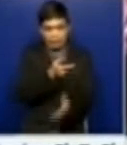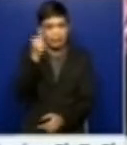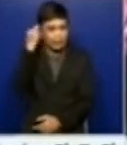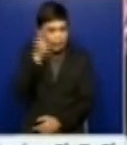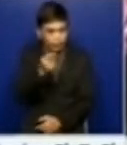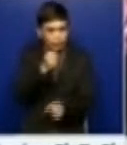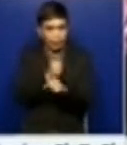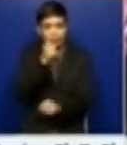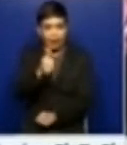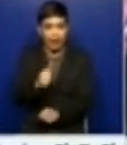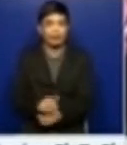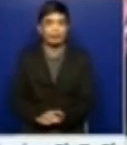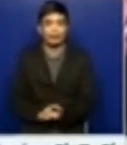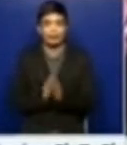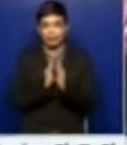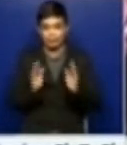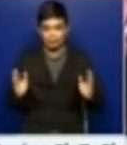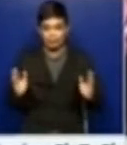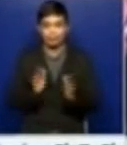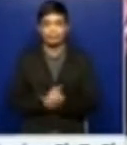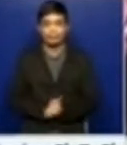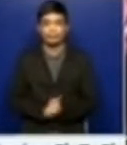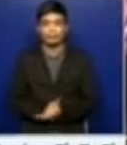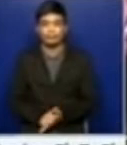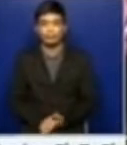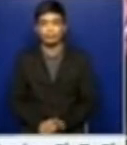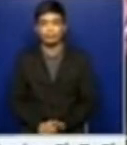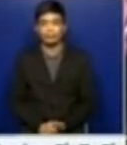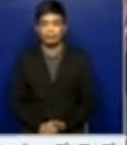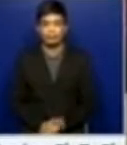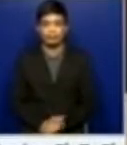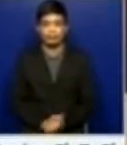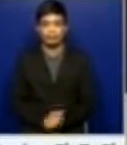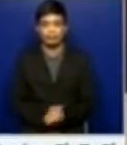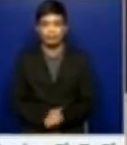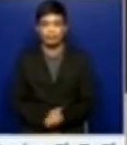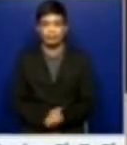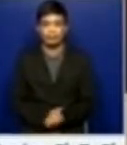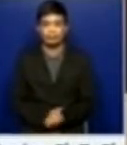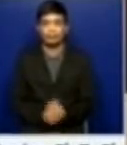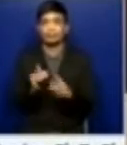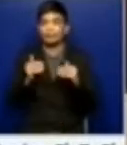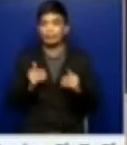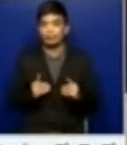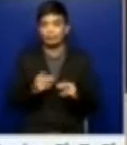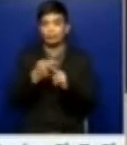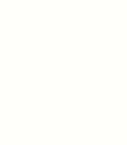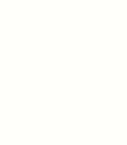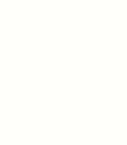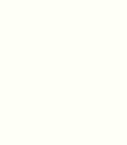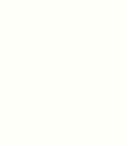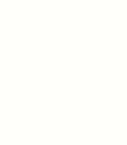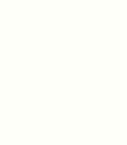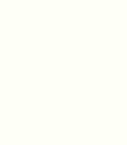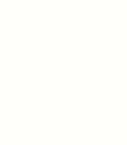แล้วผมก็มุ่งหวังอย่างนั้นครับขอบพระคุณครับท่านประธานครับ ครับขอบคุณครับต่อไปจะเป็นท่านวัชระ